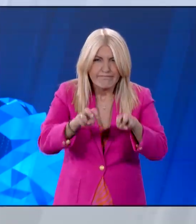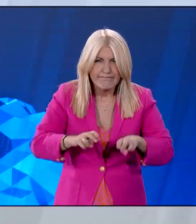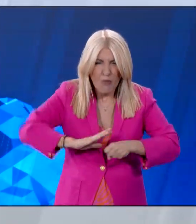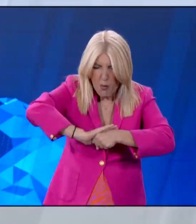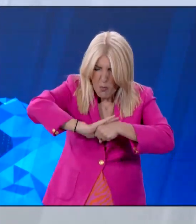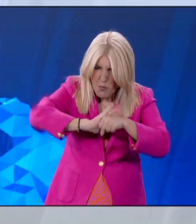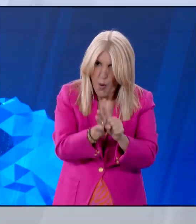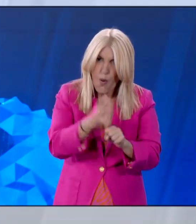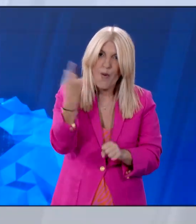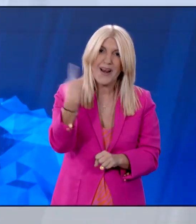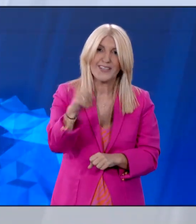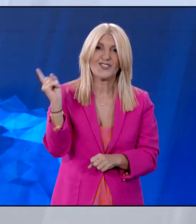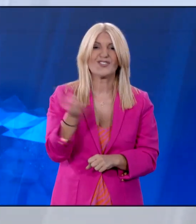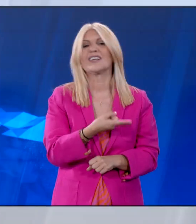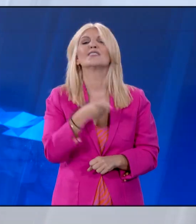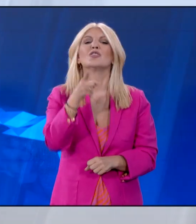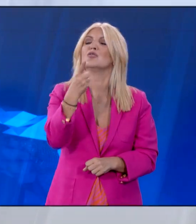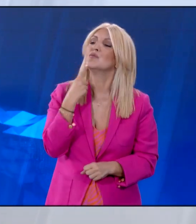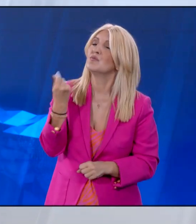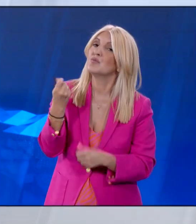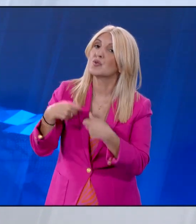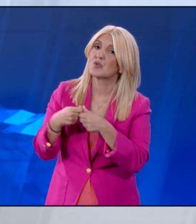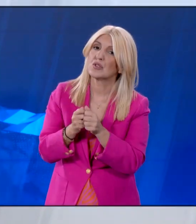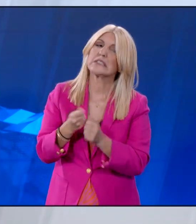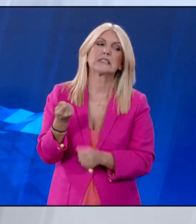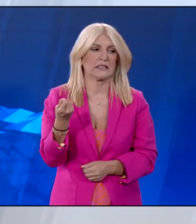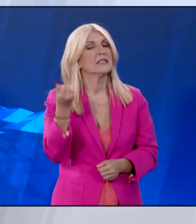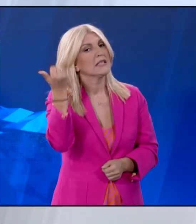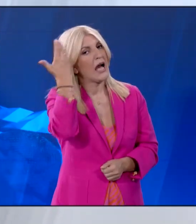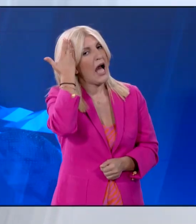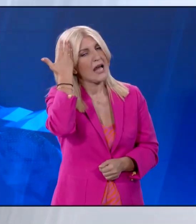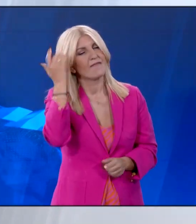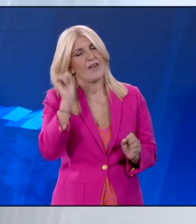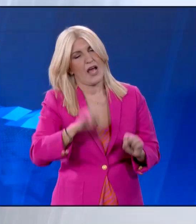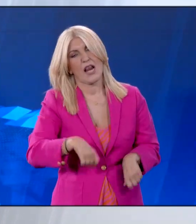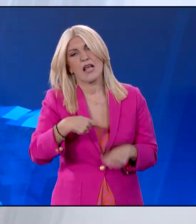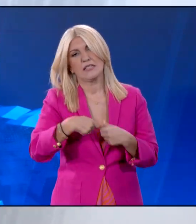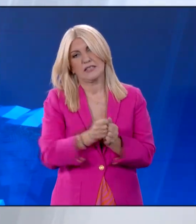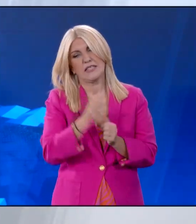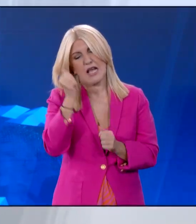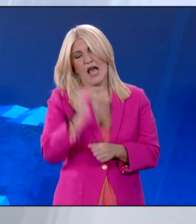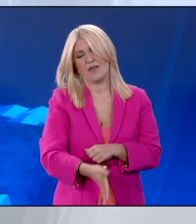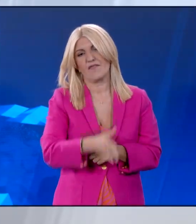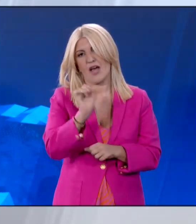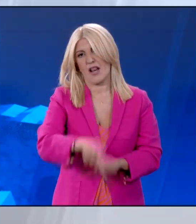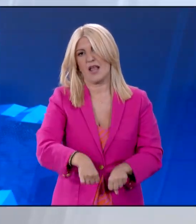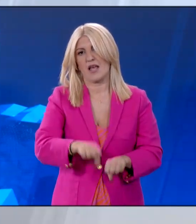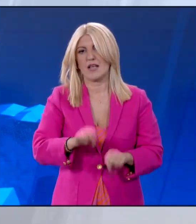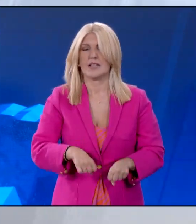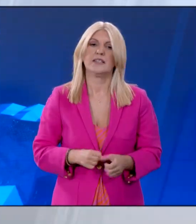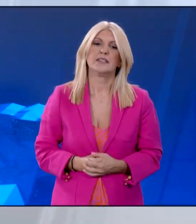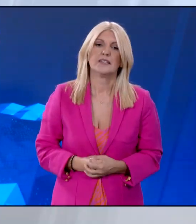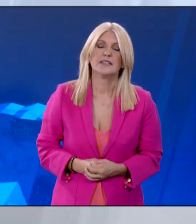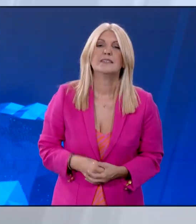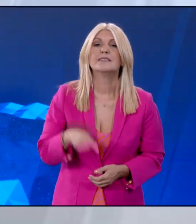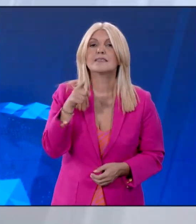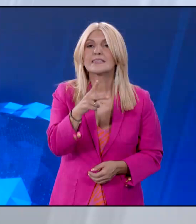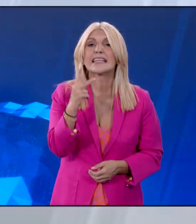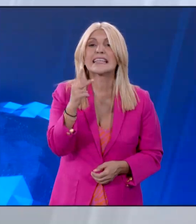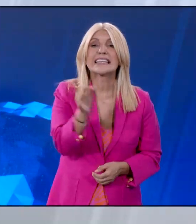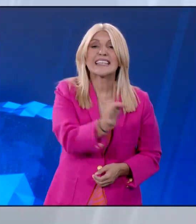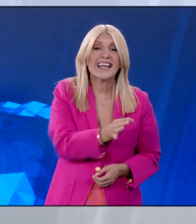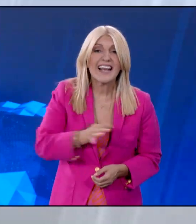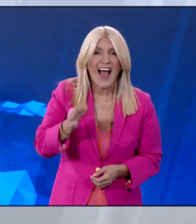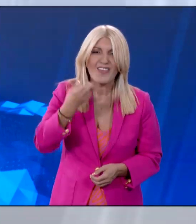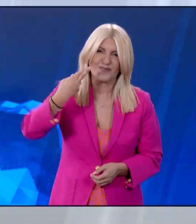Οι τιμές των εισιτηρίων? Εντάξει, τσιμπημένες λίγο, αλλά εντάξει. Ακριβά, ήταν ακριβά. Την τιμητική τους έχουν τα νησιά των Κυκλάδων που αποτελούν